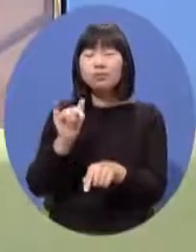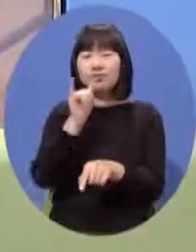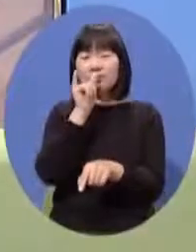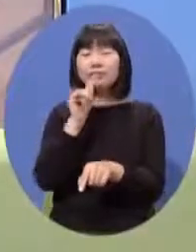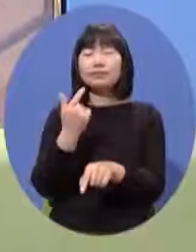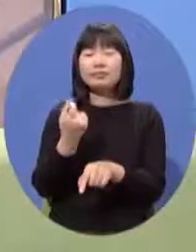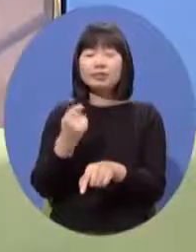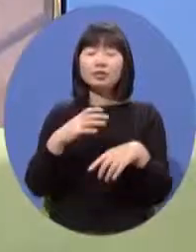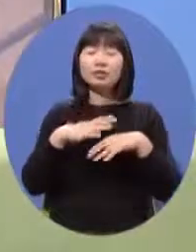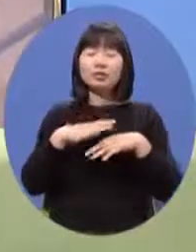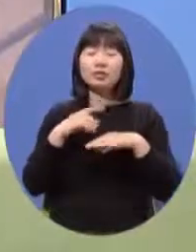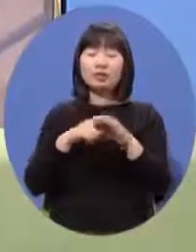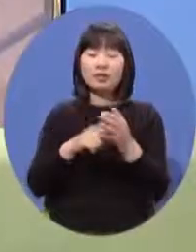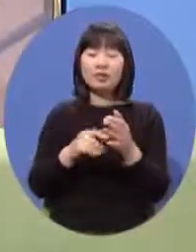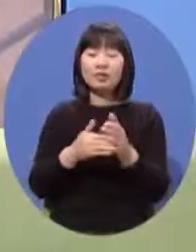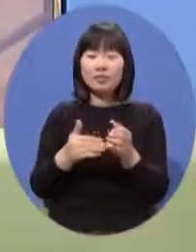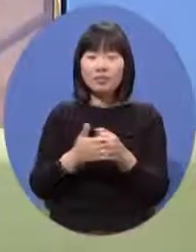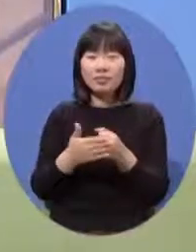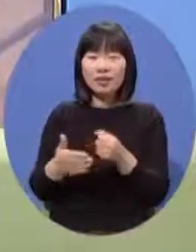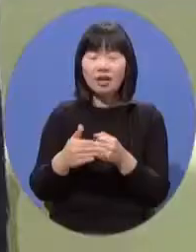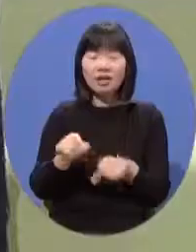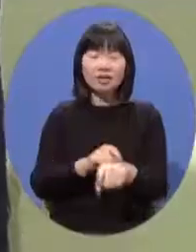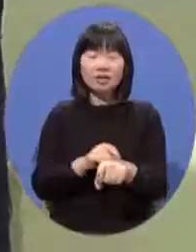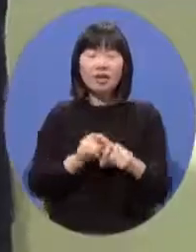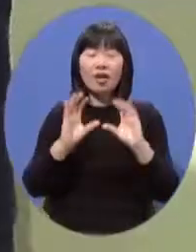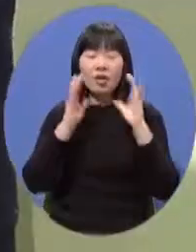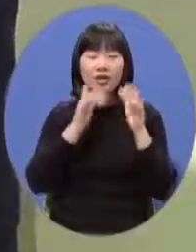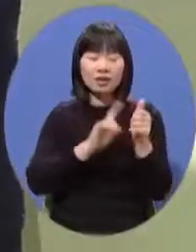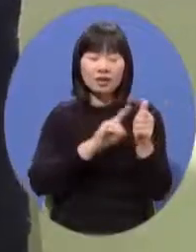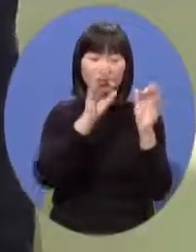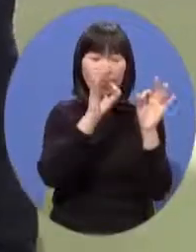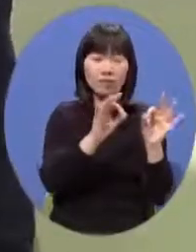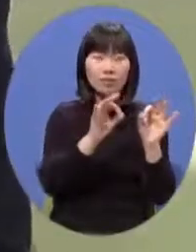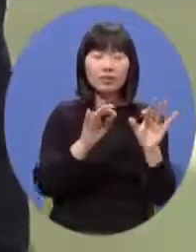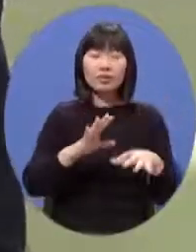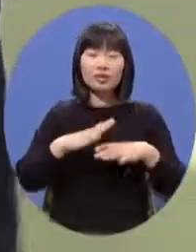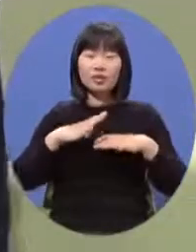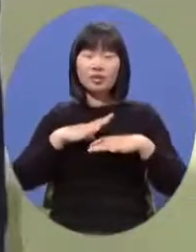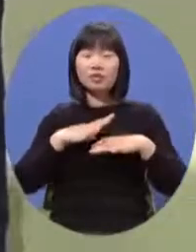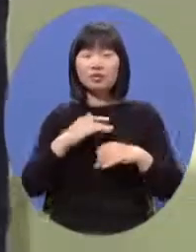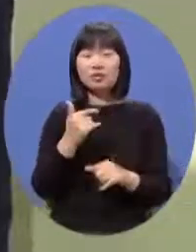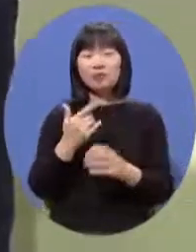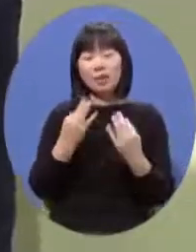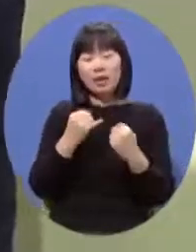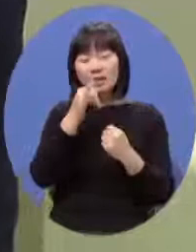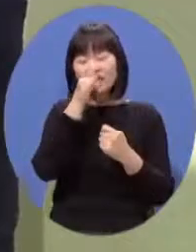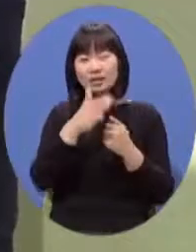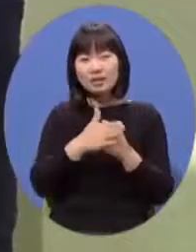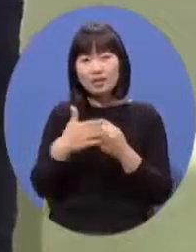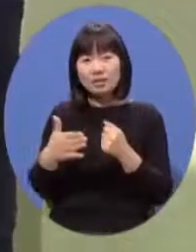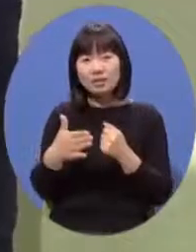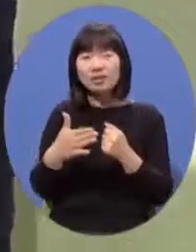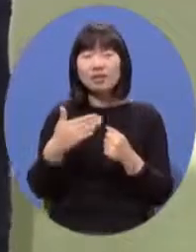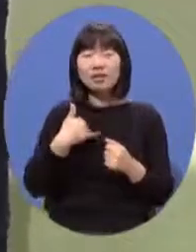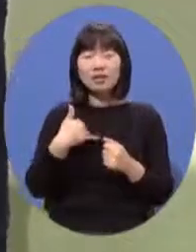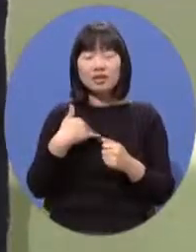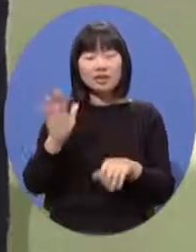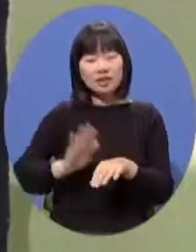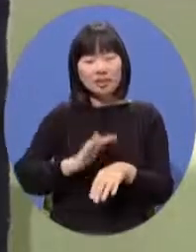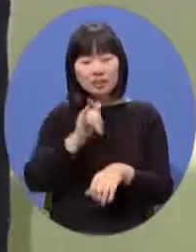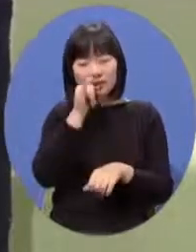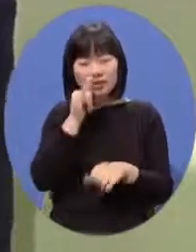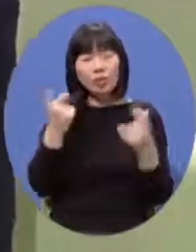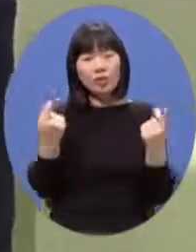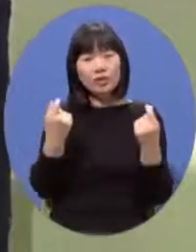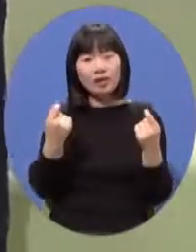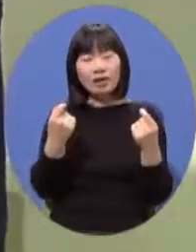않나라는 그런 두려운 마음이 그래서 특히 어린아이들은 뭐가 있냐면은 이제 두려움도 되게 좀 많아서 자기가 좀 잘못한 것